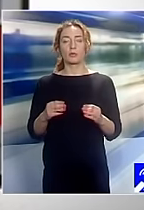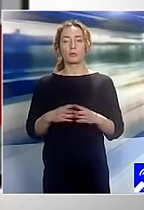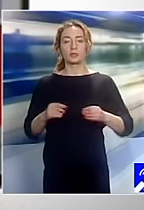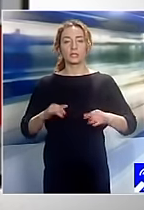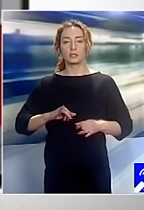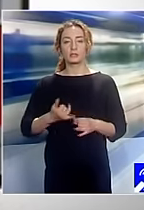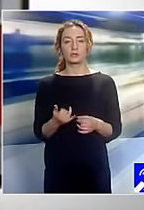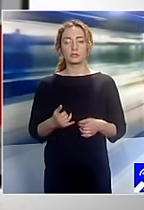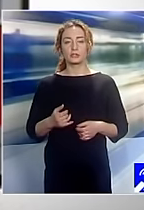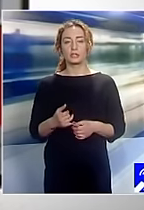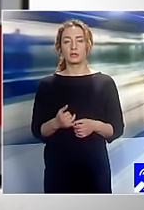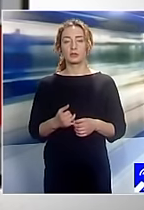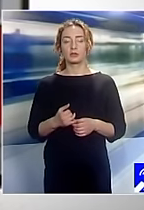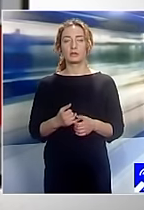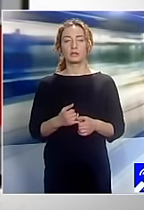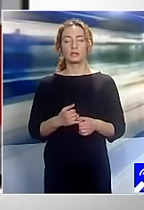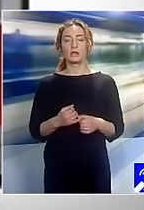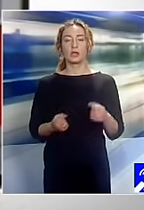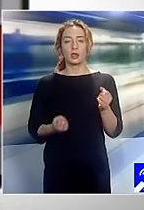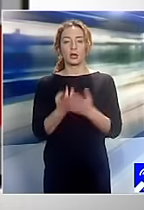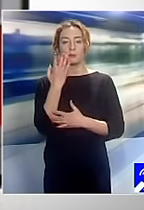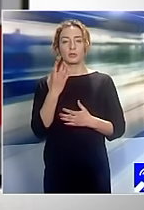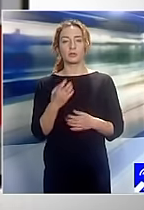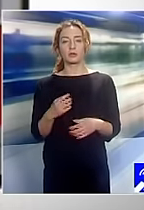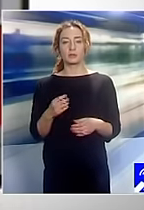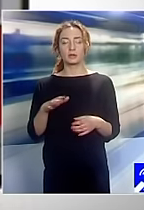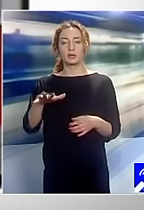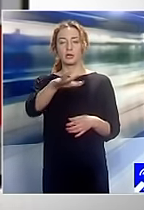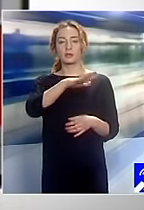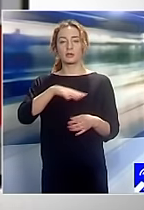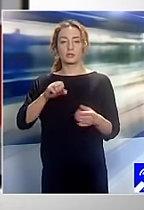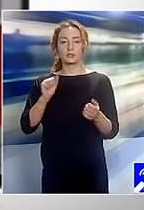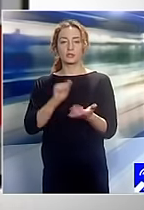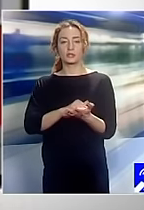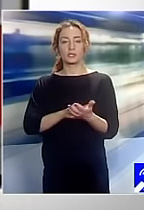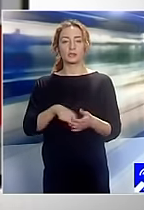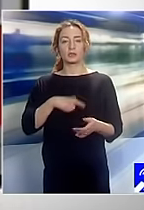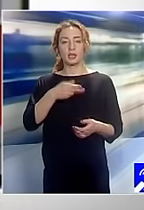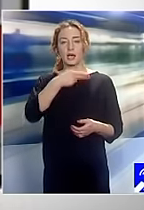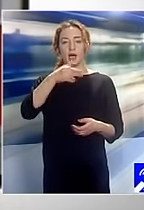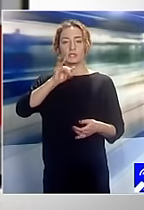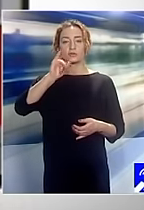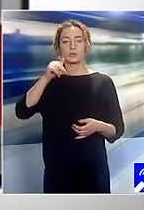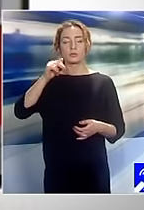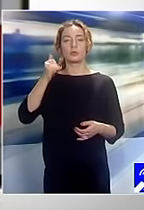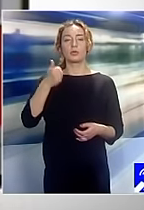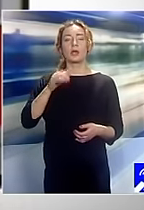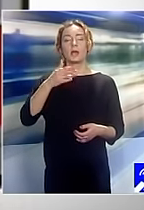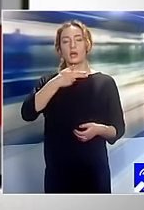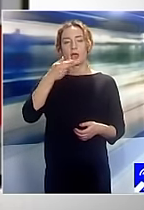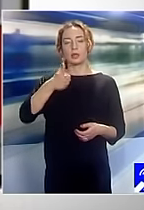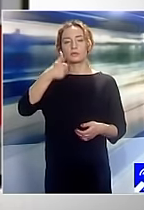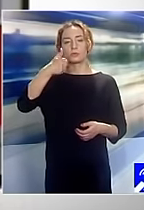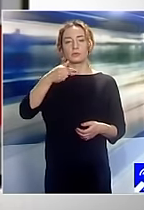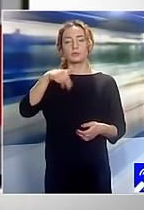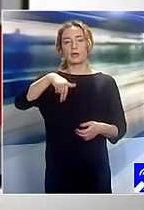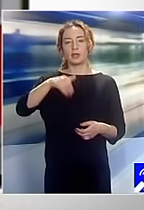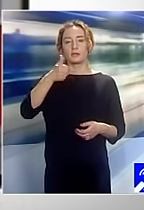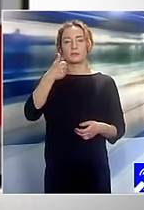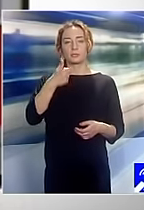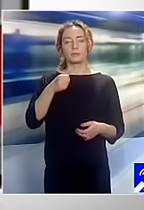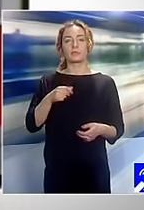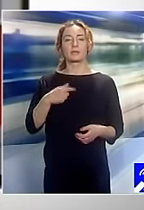vreo, o săptămână, două deja au apărut în mass media, sunt H1N1, adică este gripa porcină, gripa care